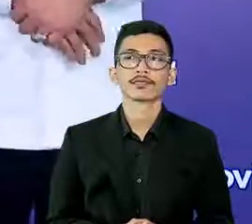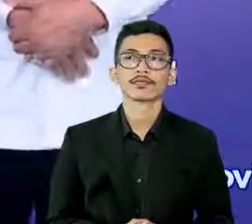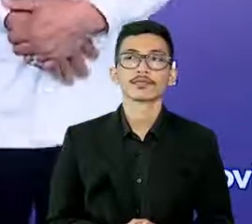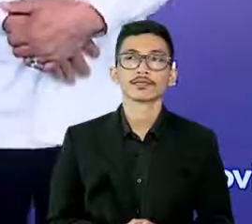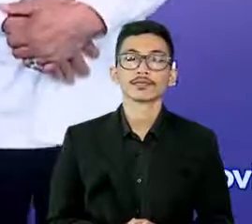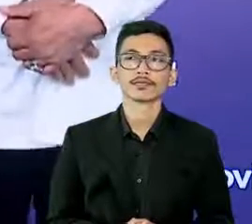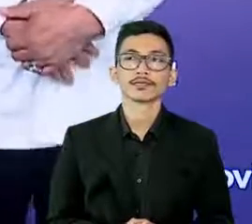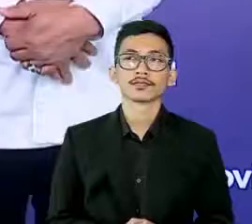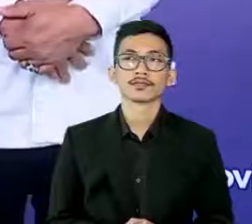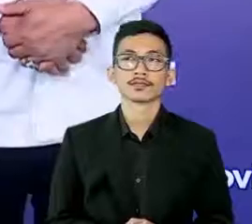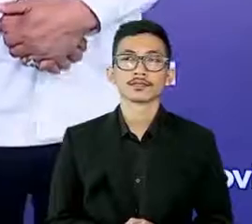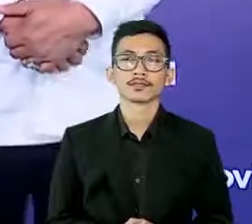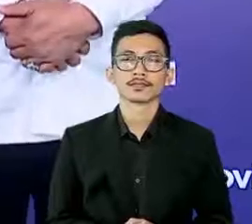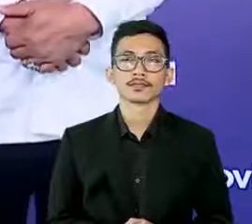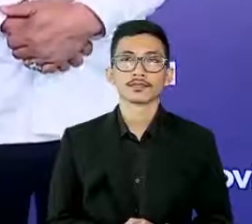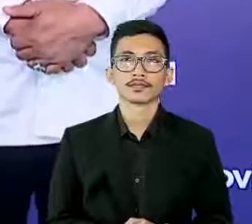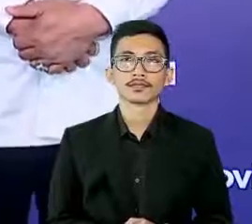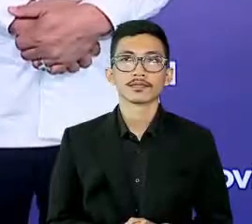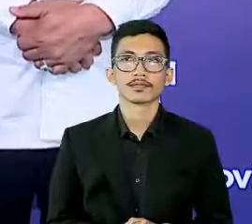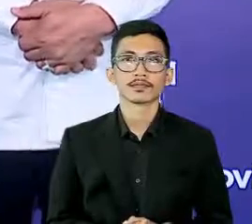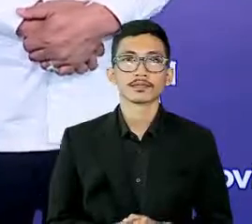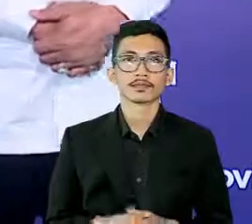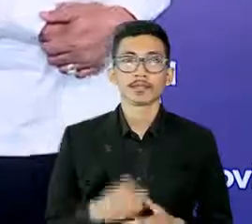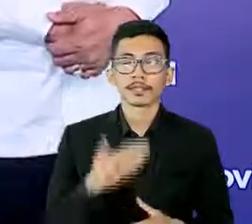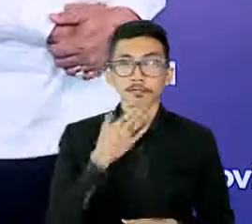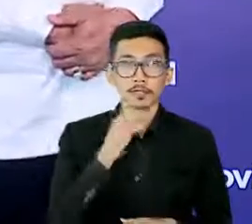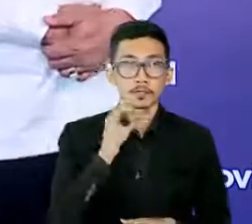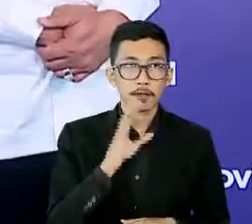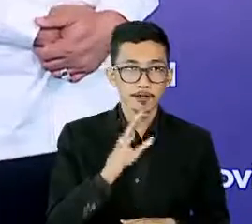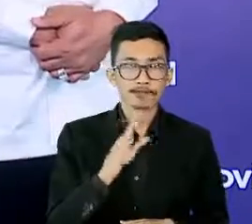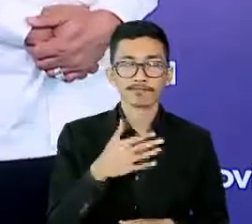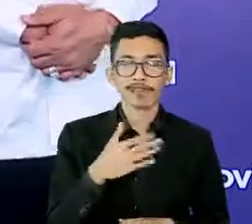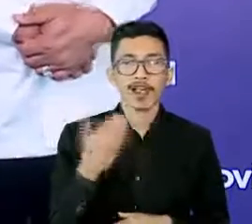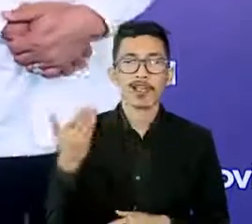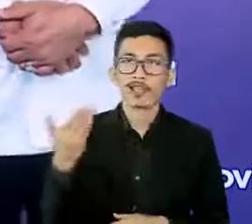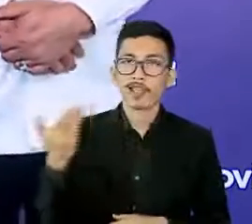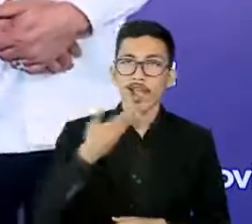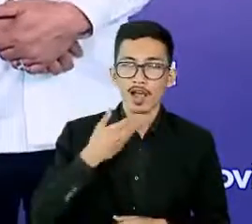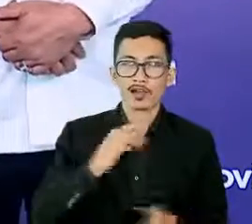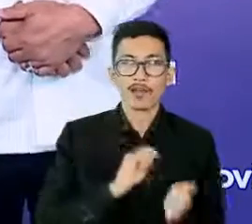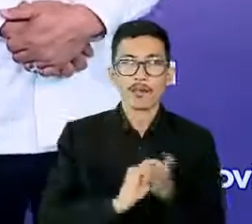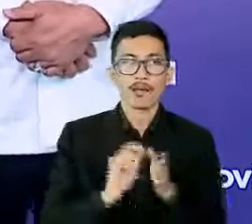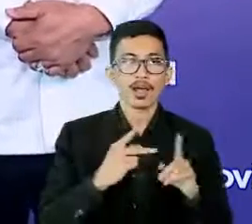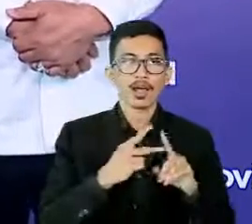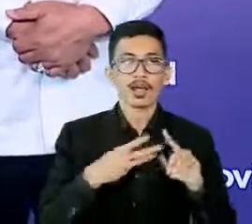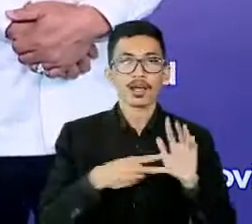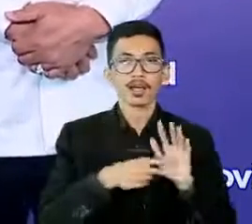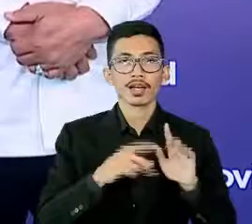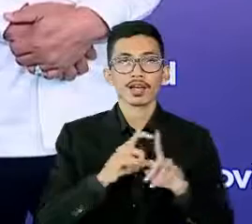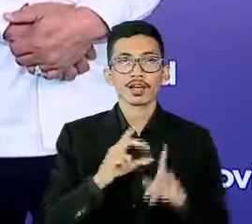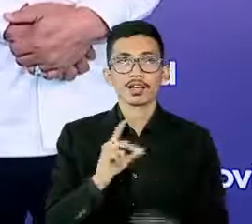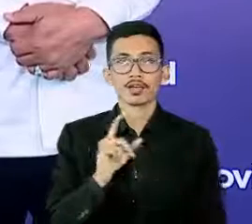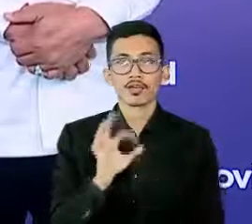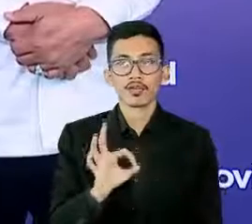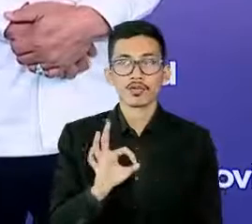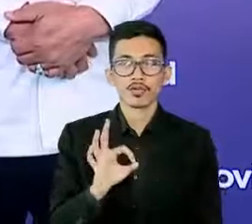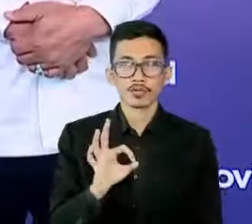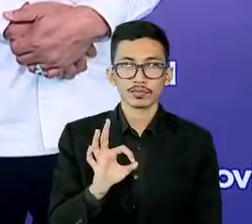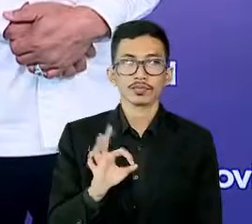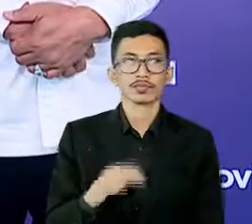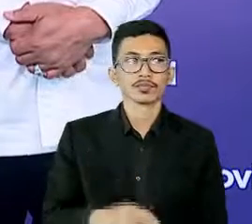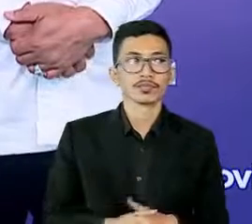Hai Pak Selamat siang pak Gani pindah pertanyaan dari media yang pertama dari Hendro Hai